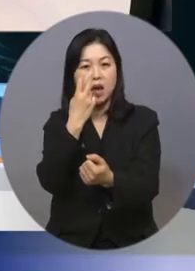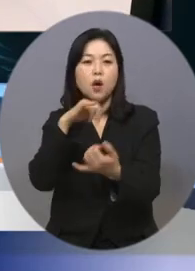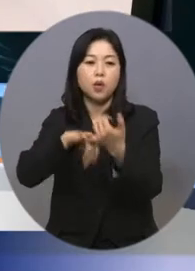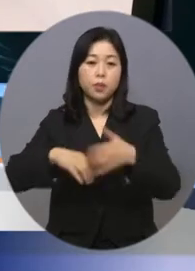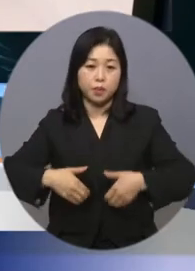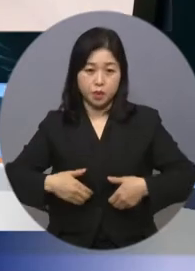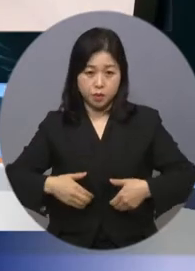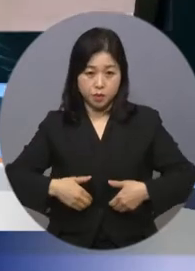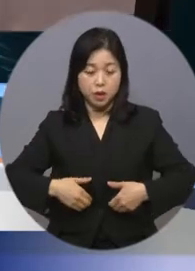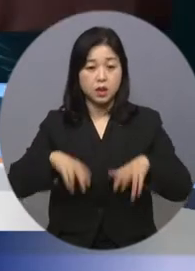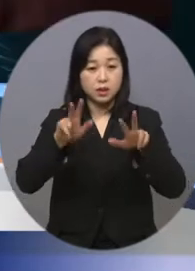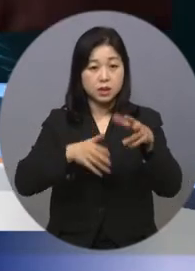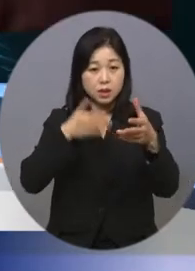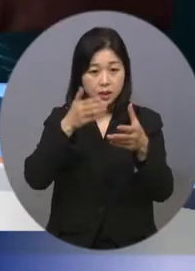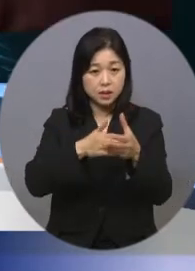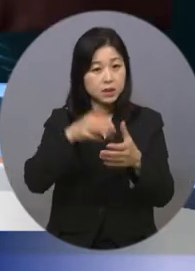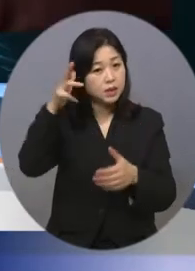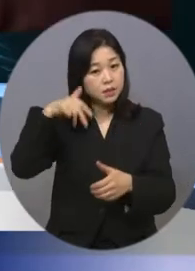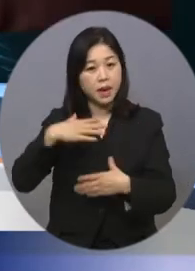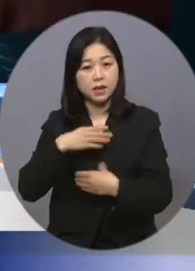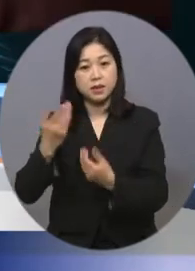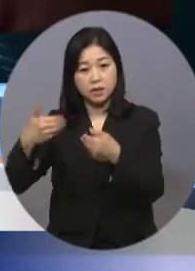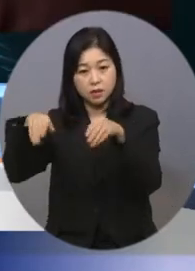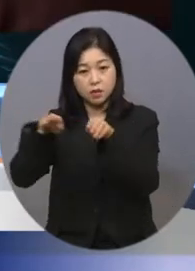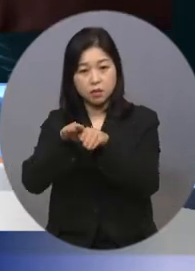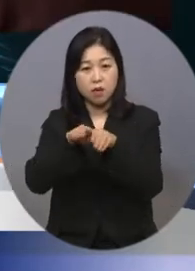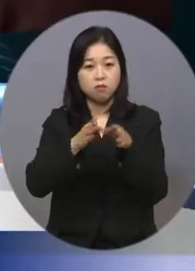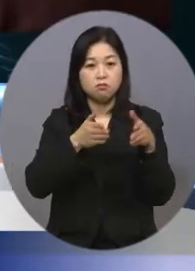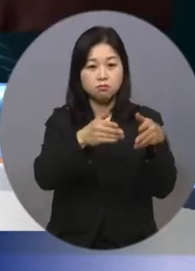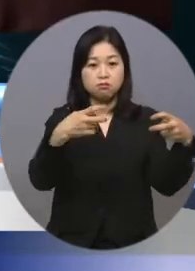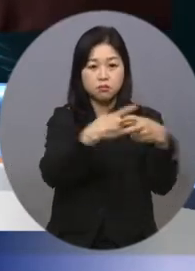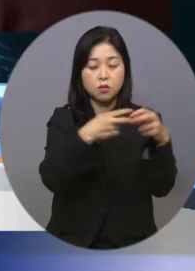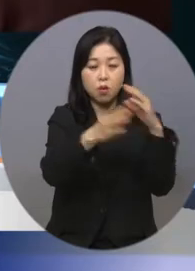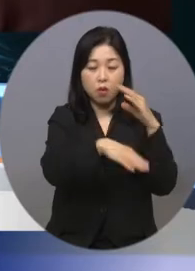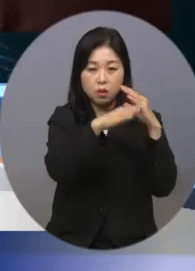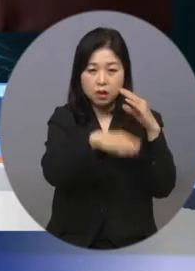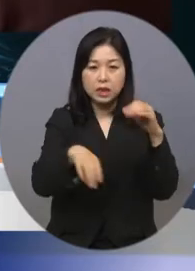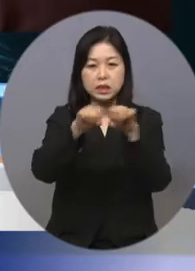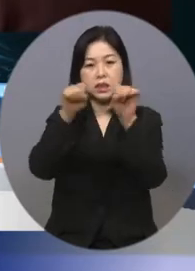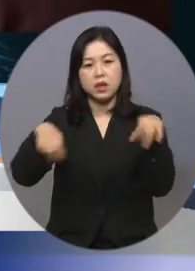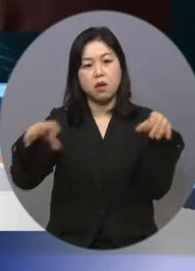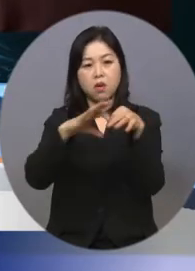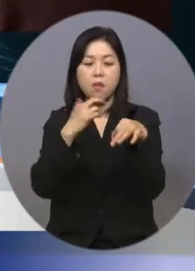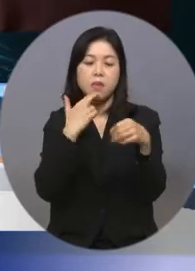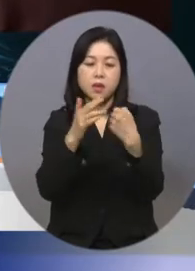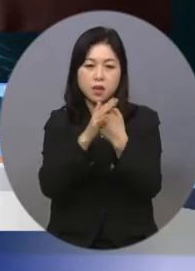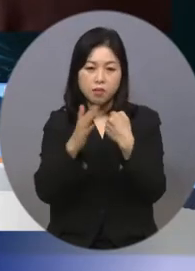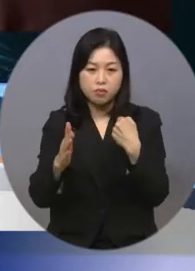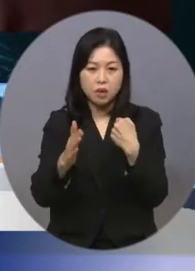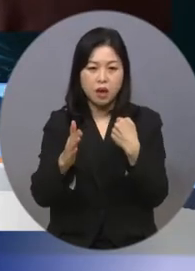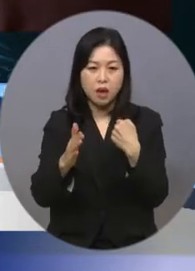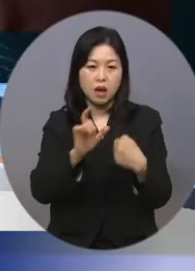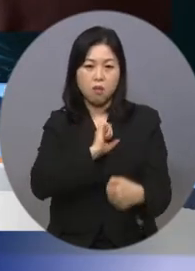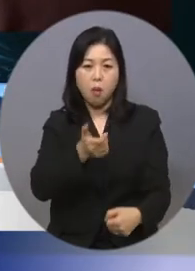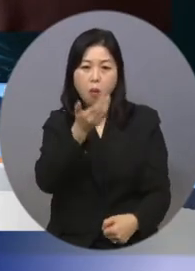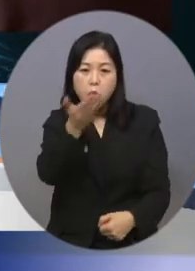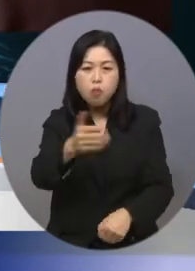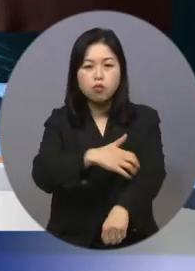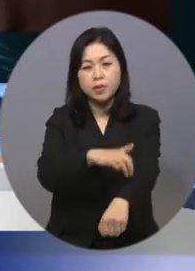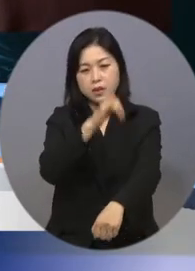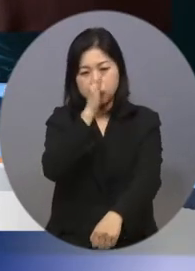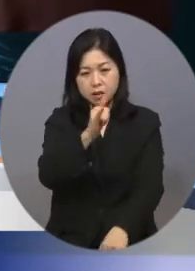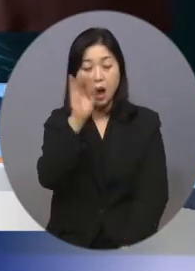안심센터와 도로교통공단 간 시스템이 구축되어 있지 않아 발급에 많은 불편이 있었습니다. 앞으로